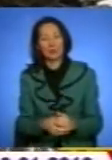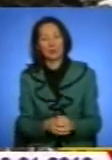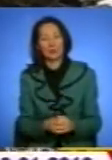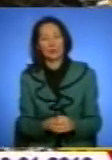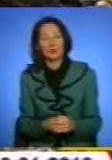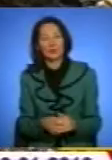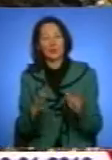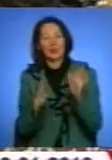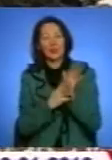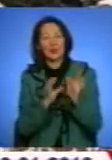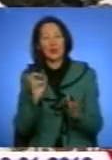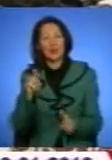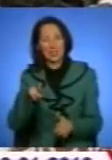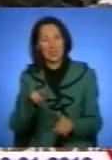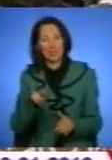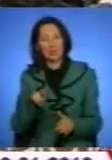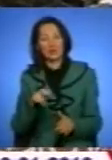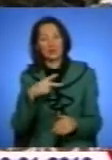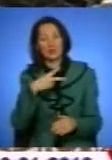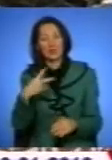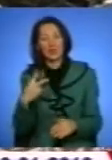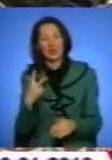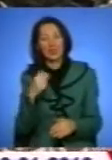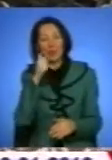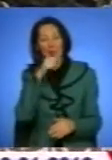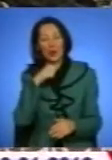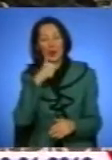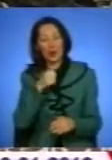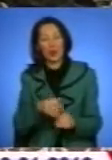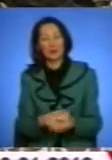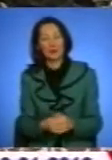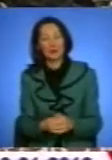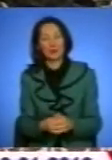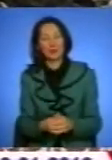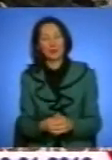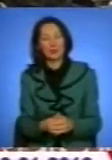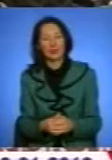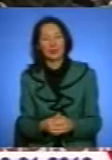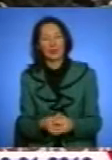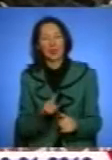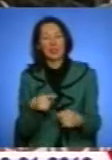Тернопіль 9 січня 2013 року.